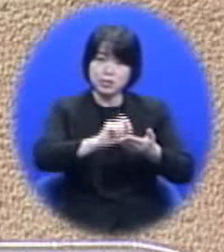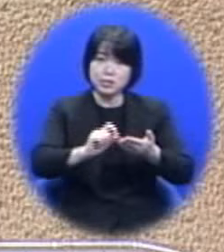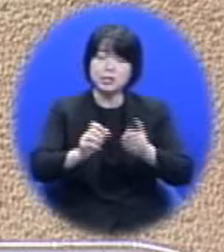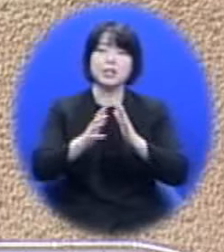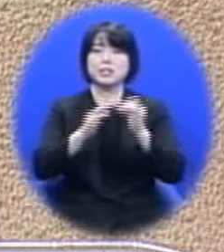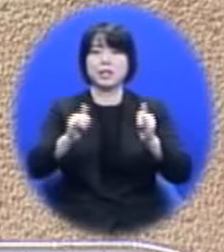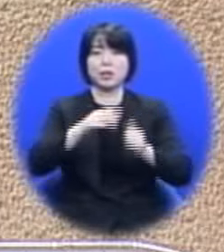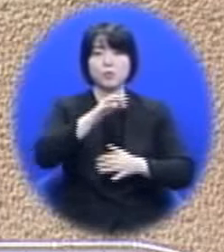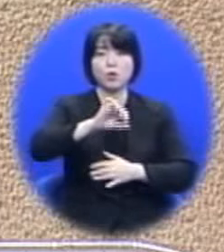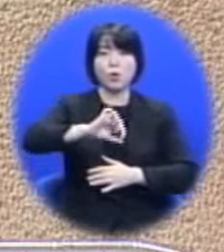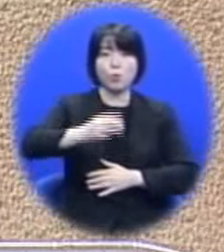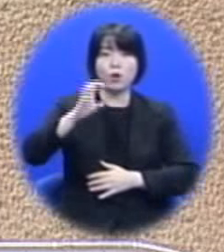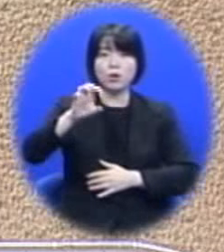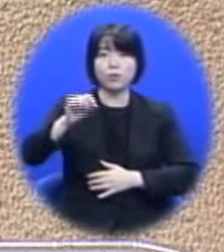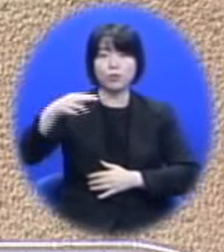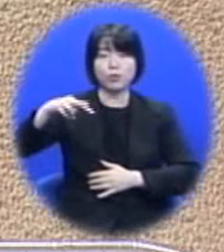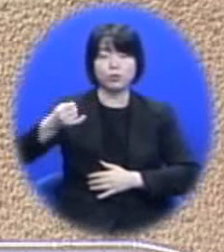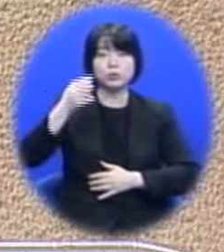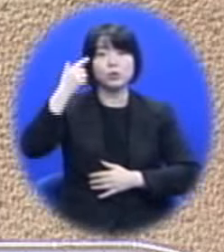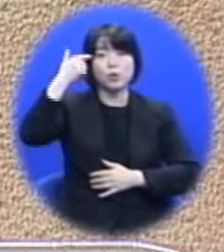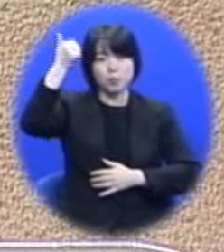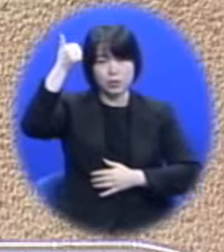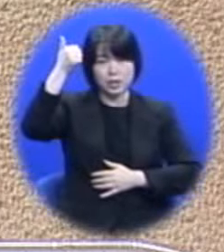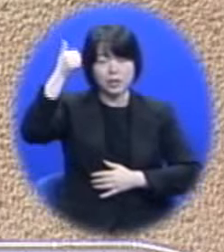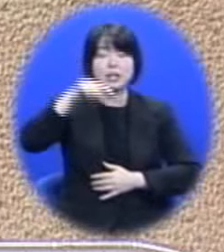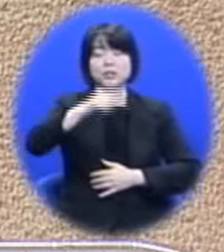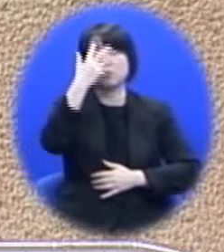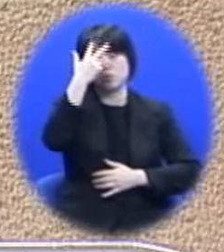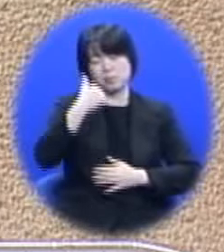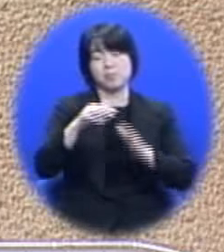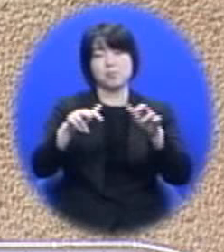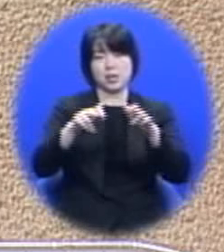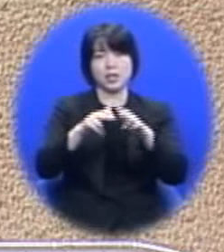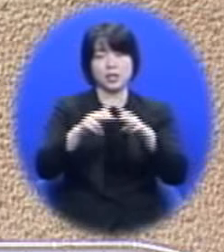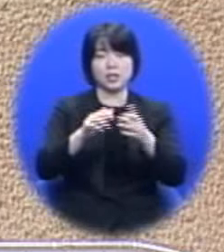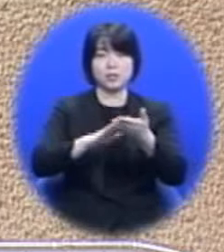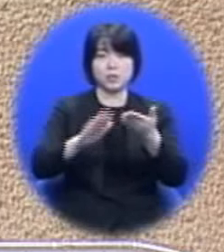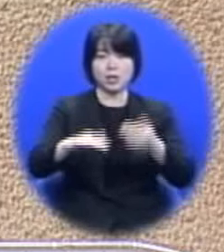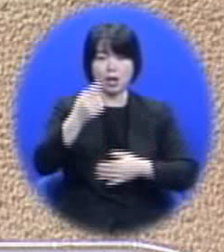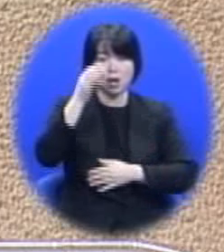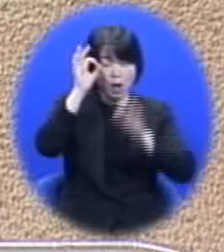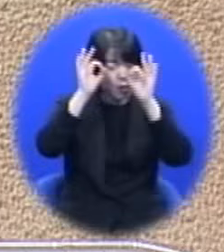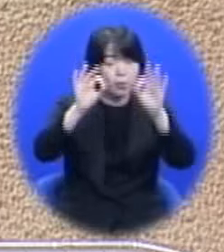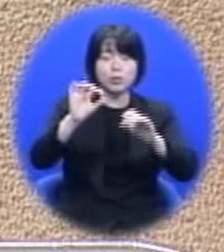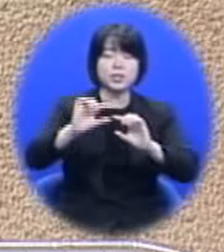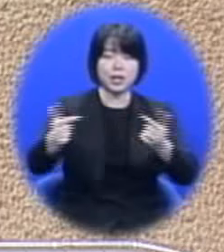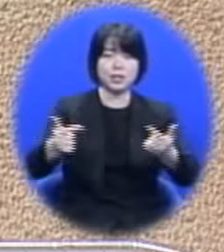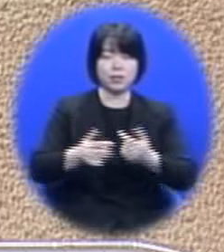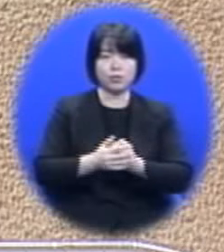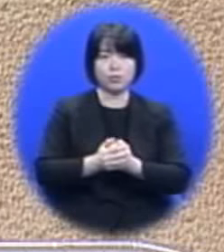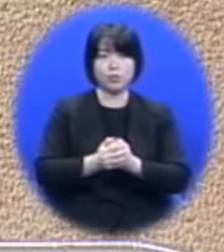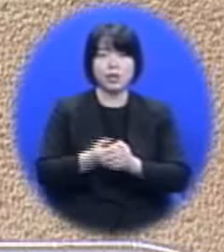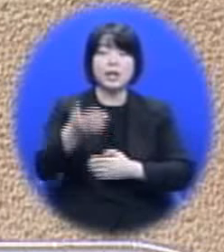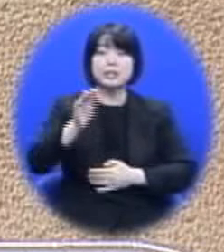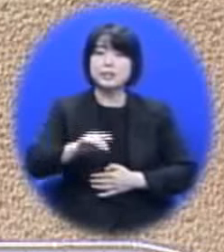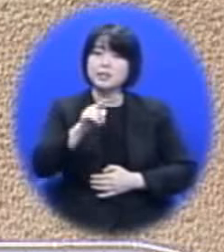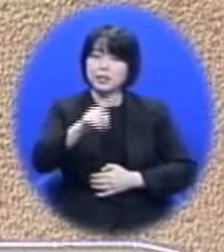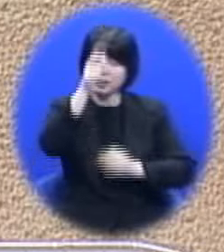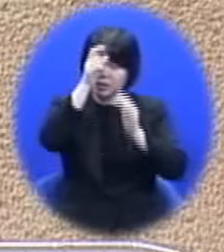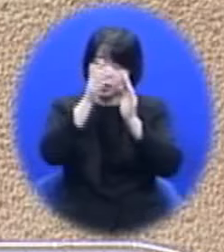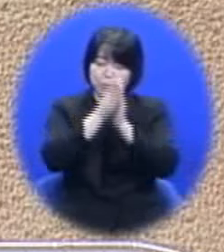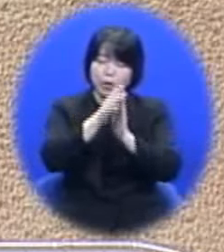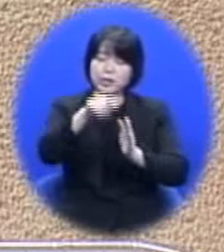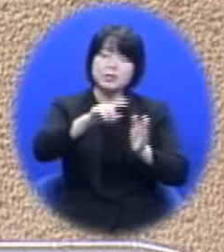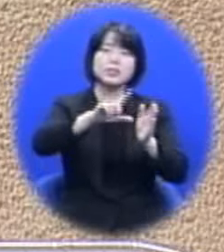월퍼드 목사님입니다. 그분은 맹인이세요. 앞이 보이지 않습니다. 그런데 그는 기도하는